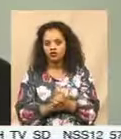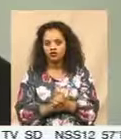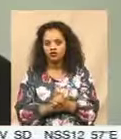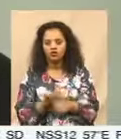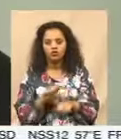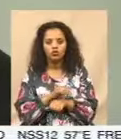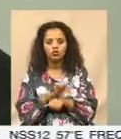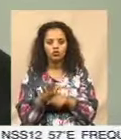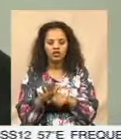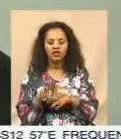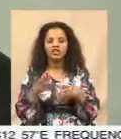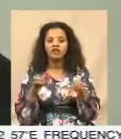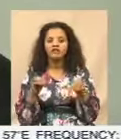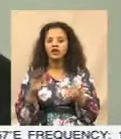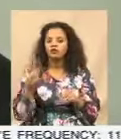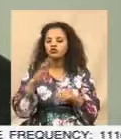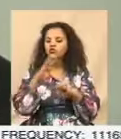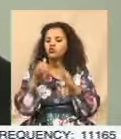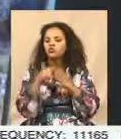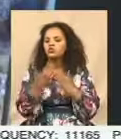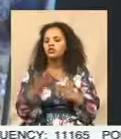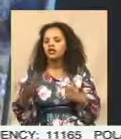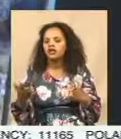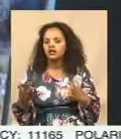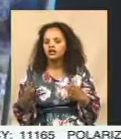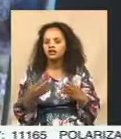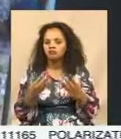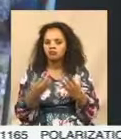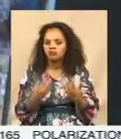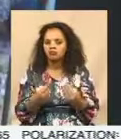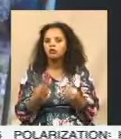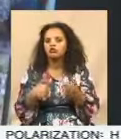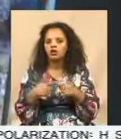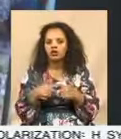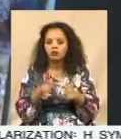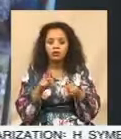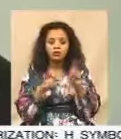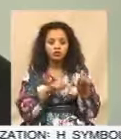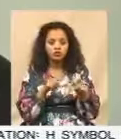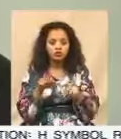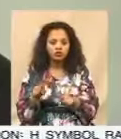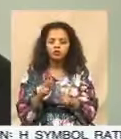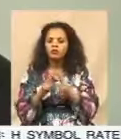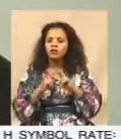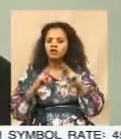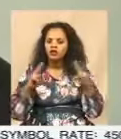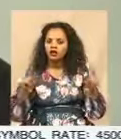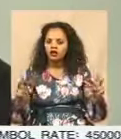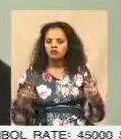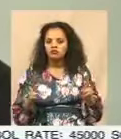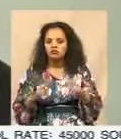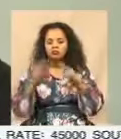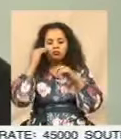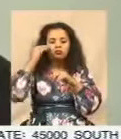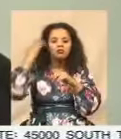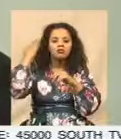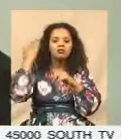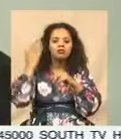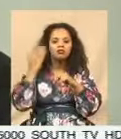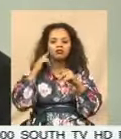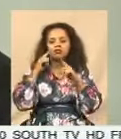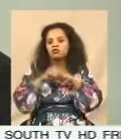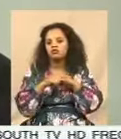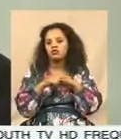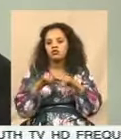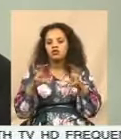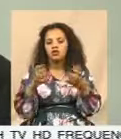ኮቪድ የጠፋ ይመስል ሁሉም ነገር ላላ ብሎ መጥቷል እና ማህበረሰቡ ደግሞ በጣም እየተዘናጋ ሲሄድ